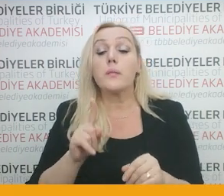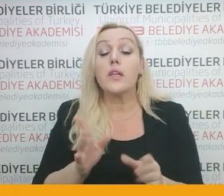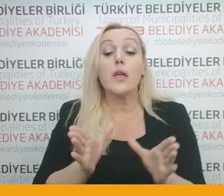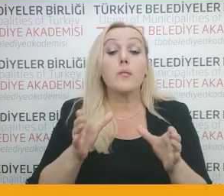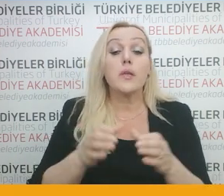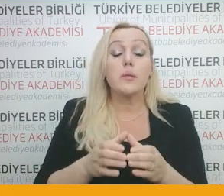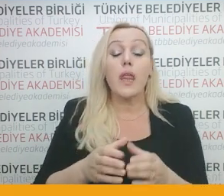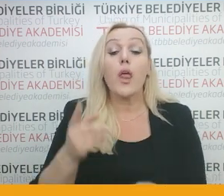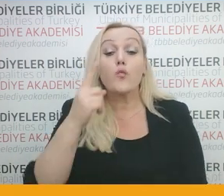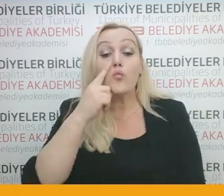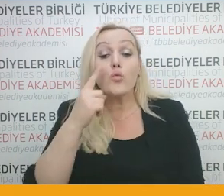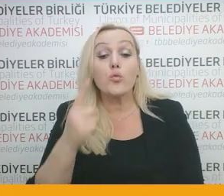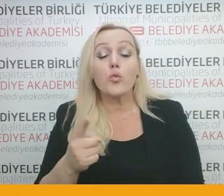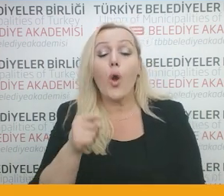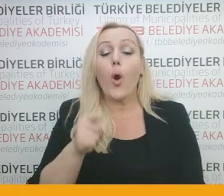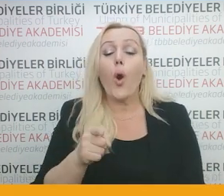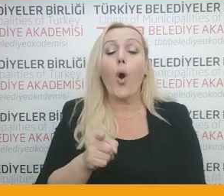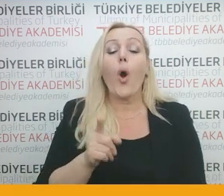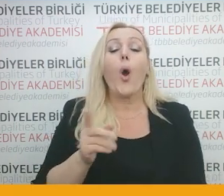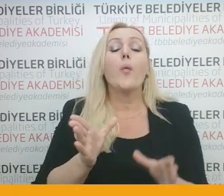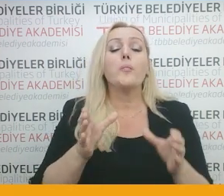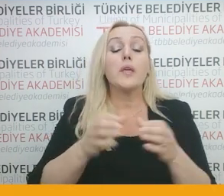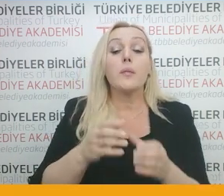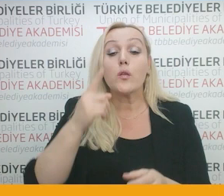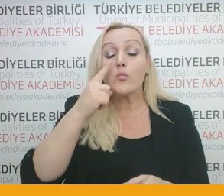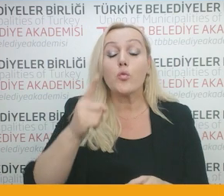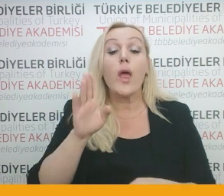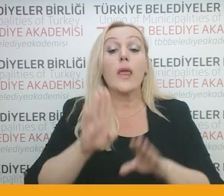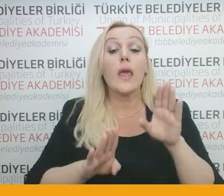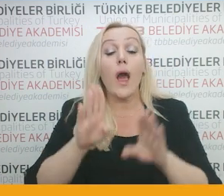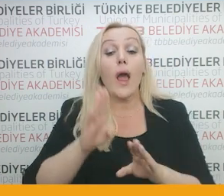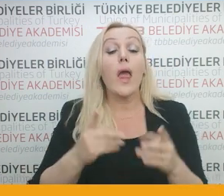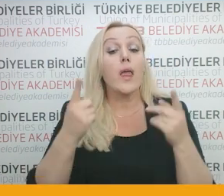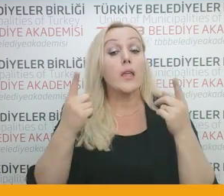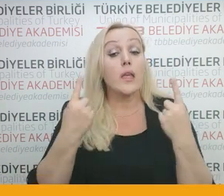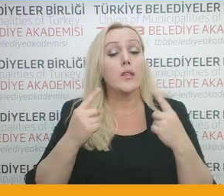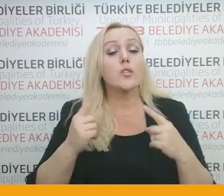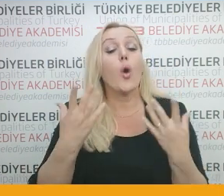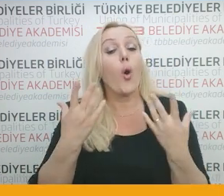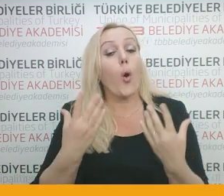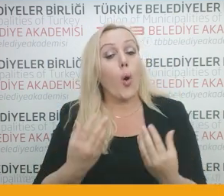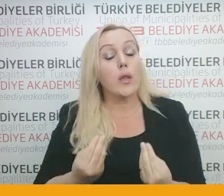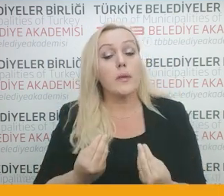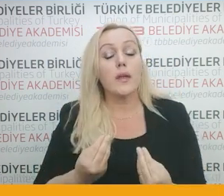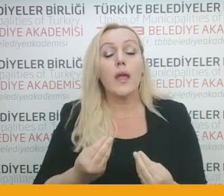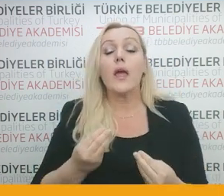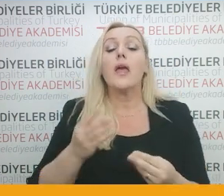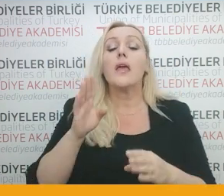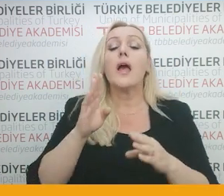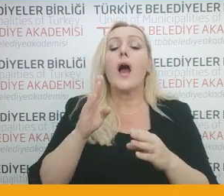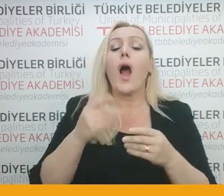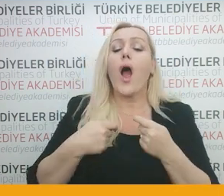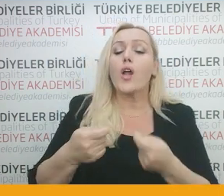yetkisi, bir birim müdürü hem o birimin harcama yetkisi hem de orada ihale yetkisi olabilir. Harcama yetkisini devretmeden sadece